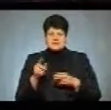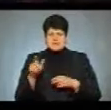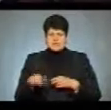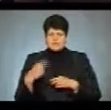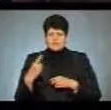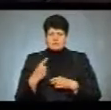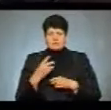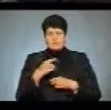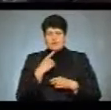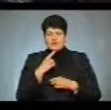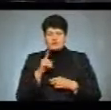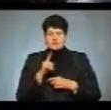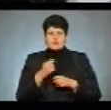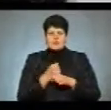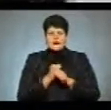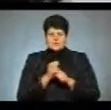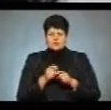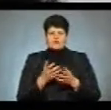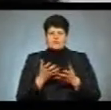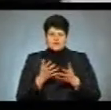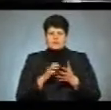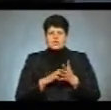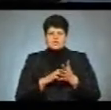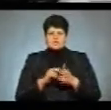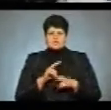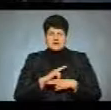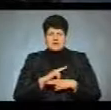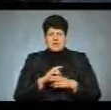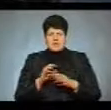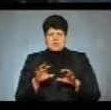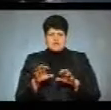Ігор Возняк каже, що в лабораторії встановлять причину загибелі тварин.